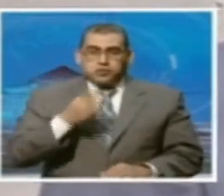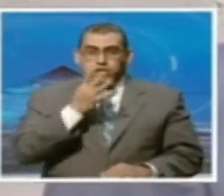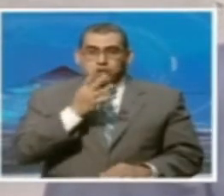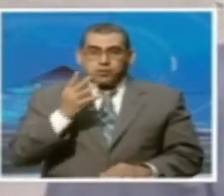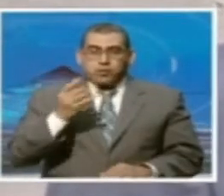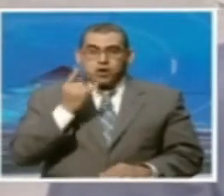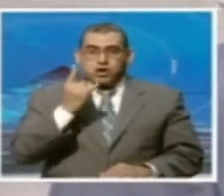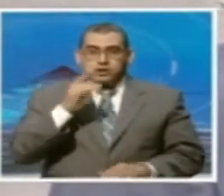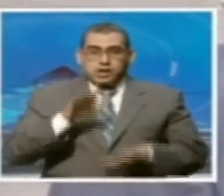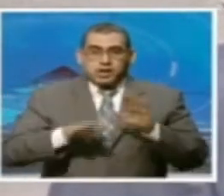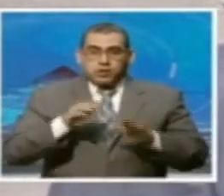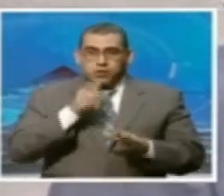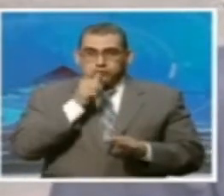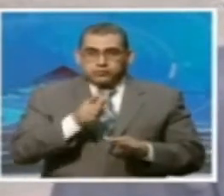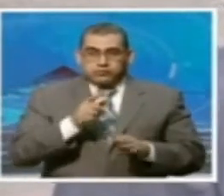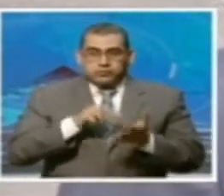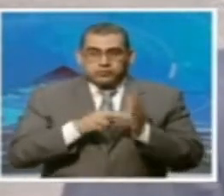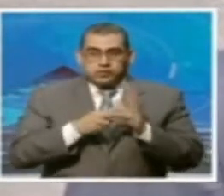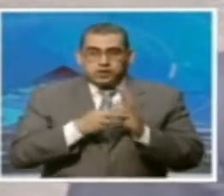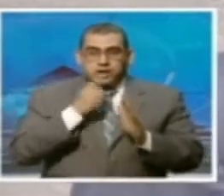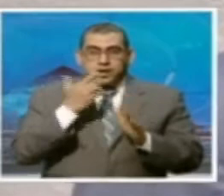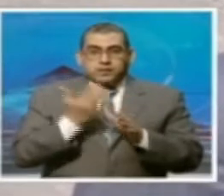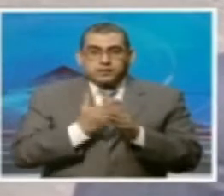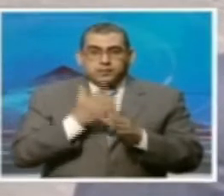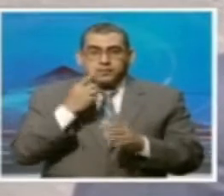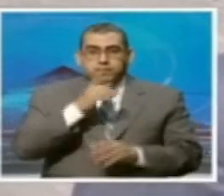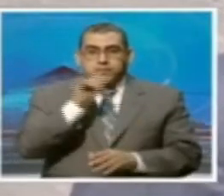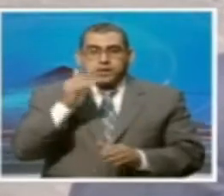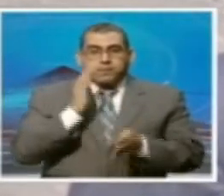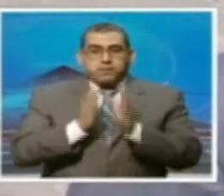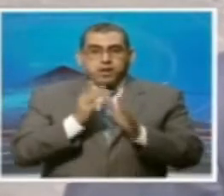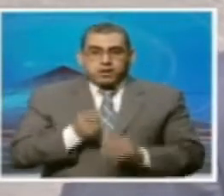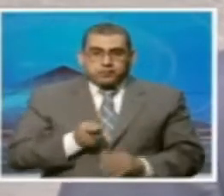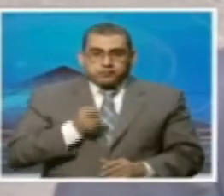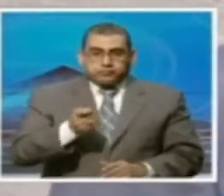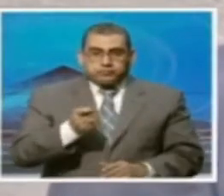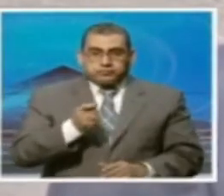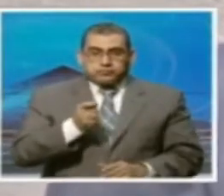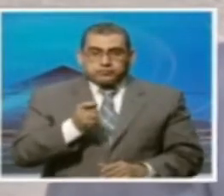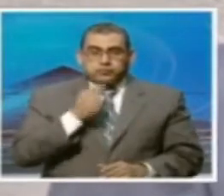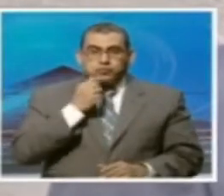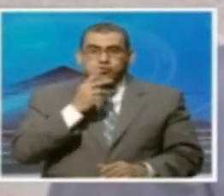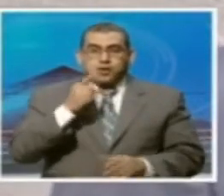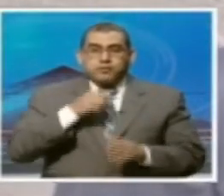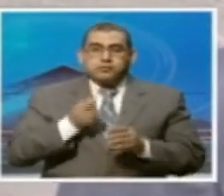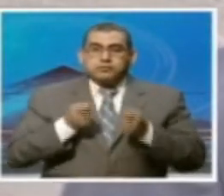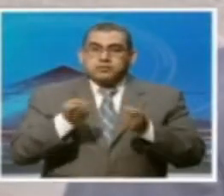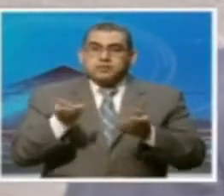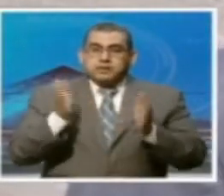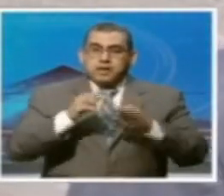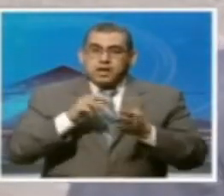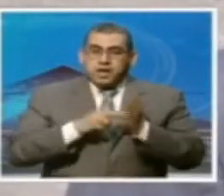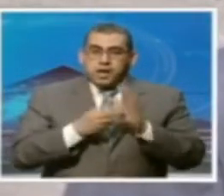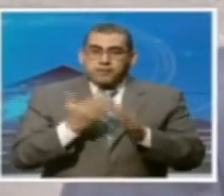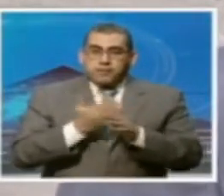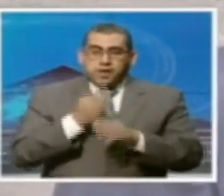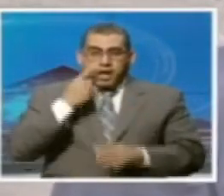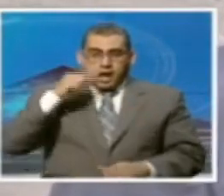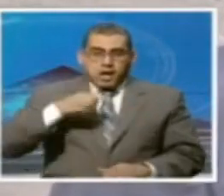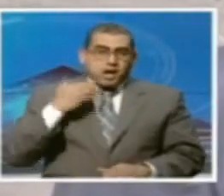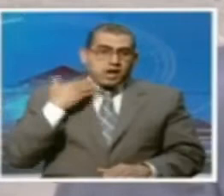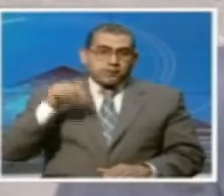410 كيلو بتكلفة حوالي 1.3 مليار. بينضاف لهم بقى بالنسبة لحياة كريمة